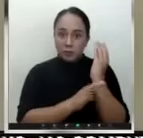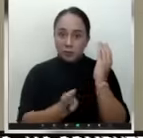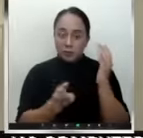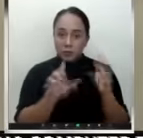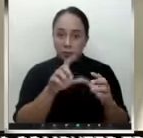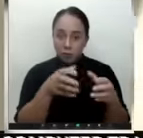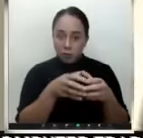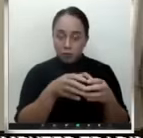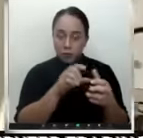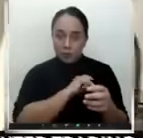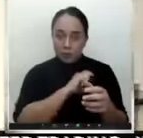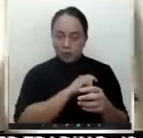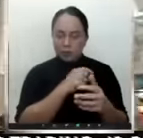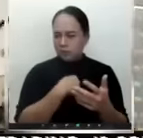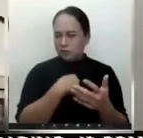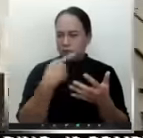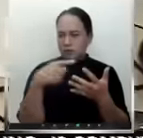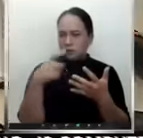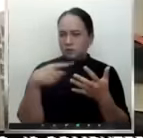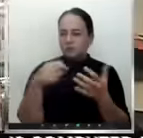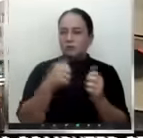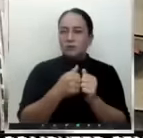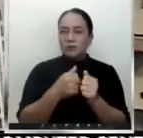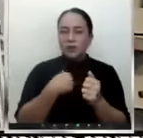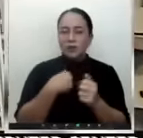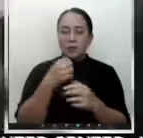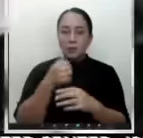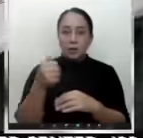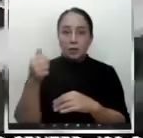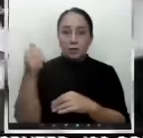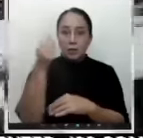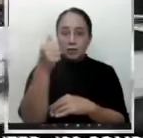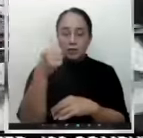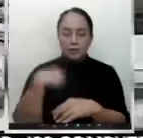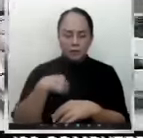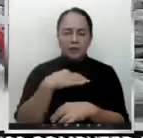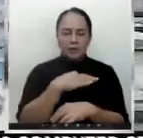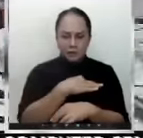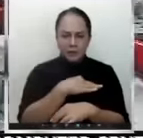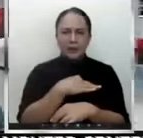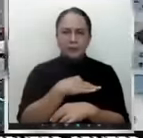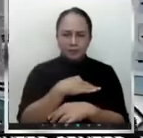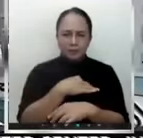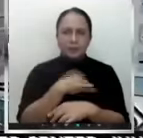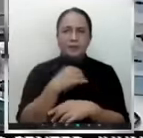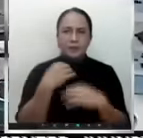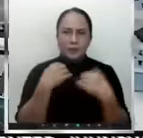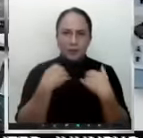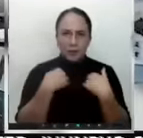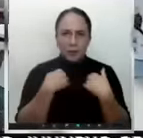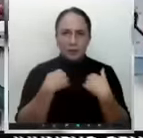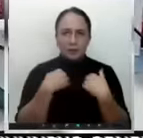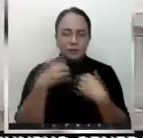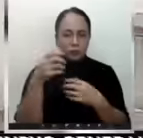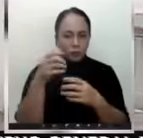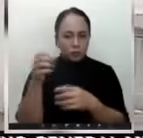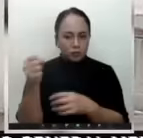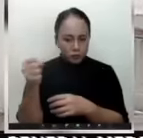investigation, yung substation commander at mga tao roon ay for the meantime ay i-leave muna pending